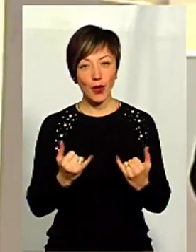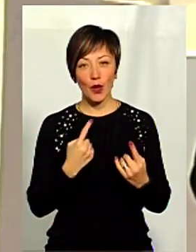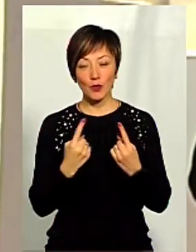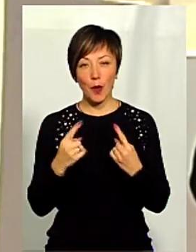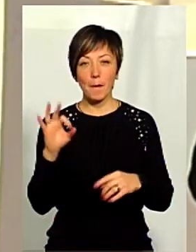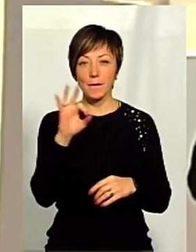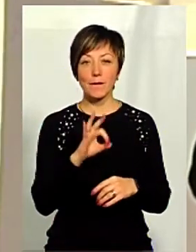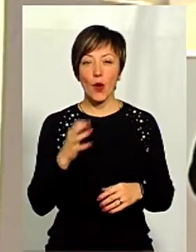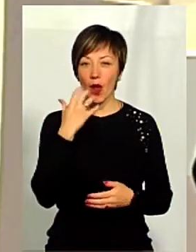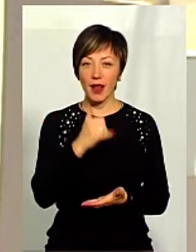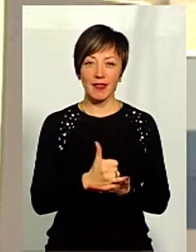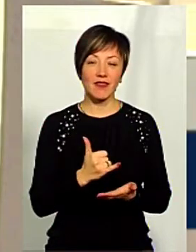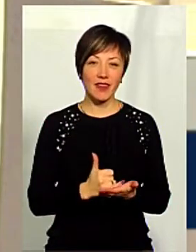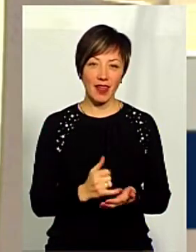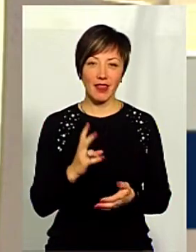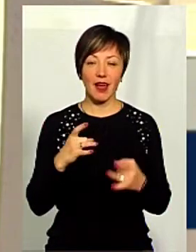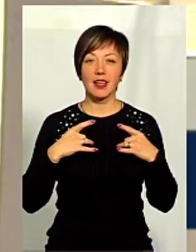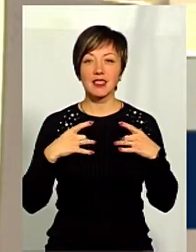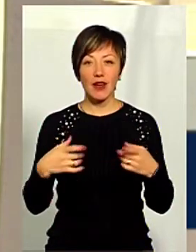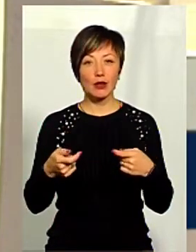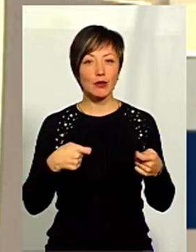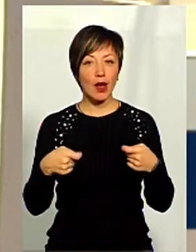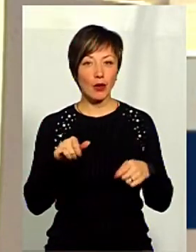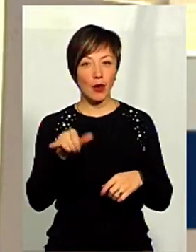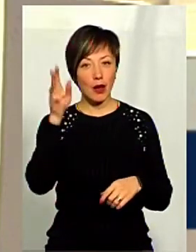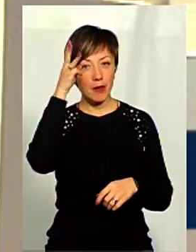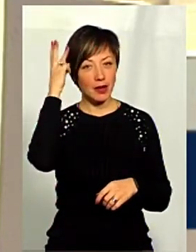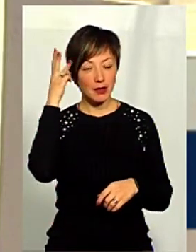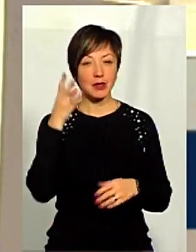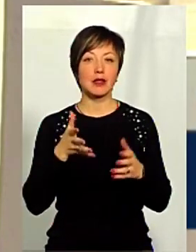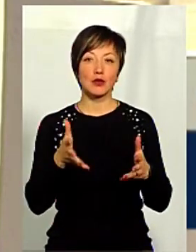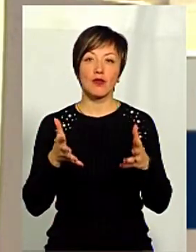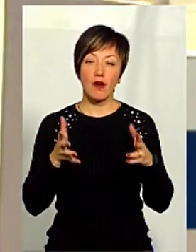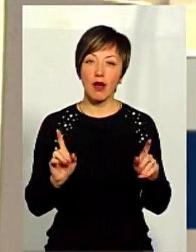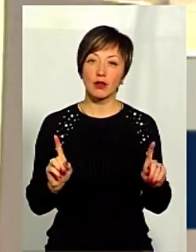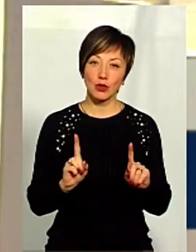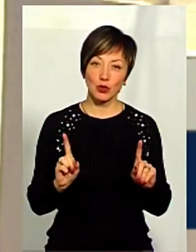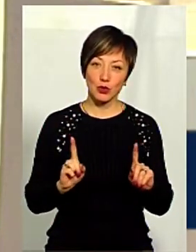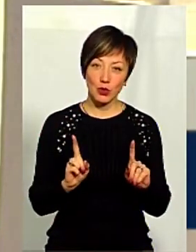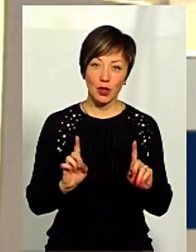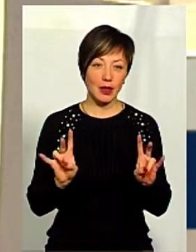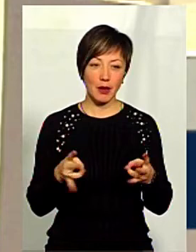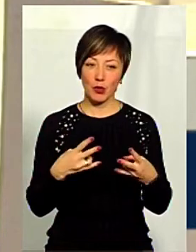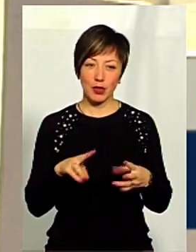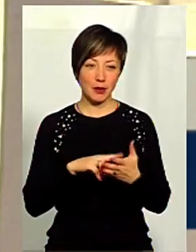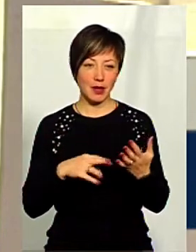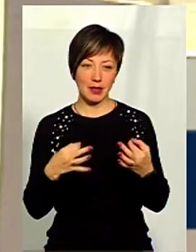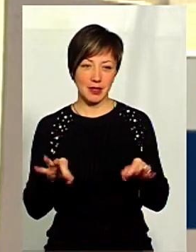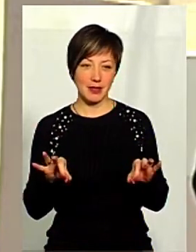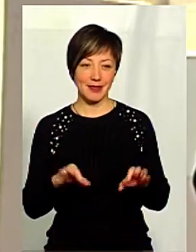ми розмовляли про глінтвейн на різдвяному ярмарку у Хмельницькому. З'ясувалося, що для нього не потрібна